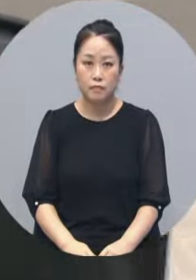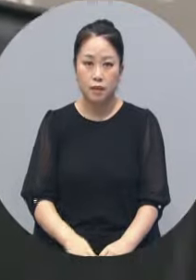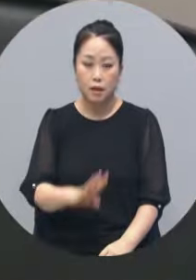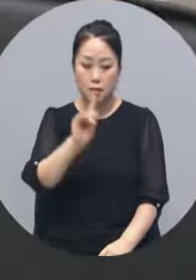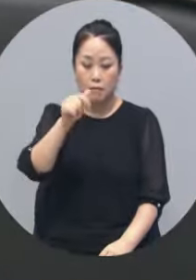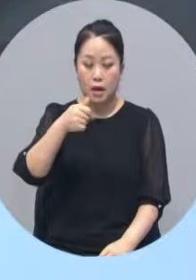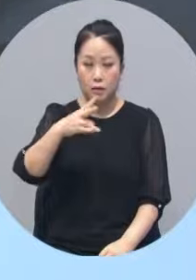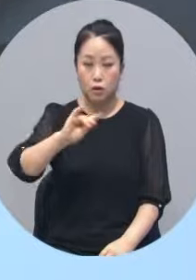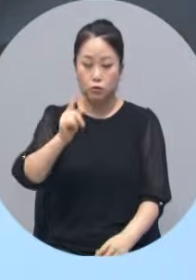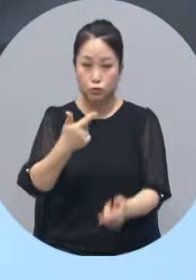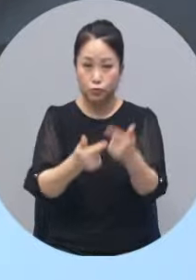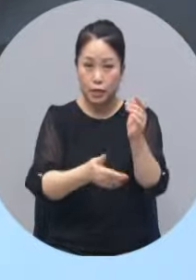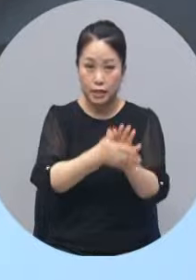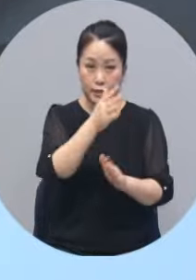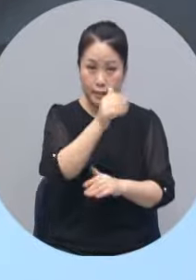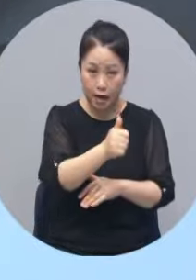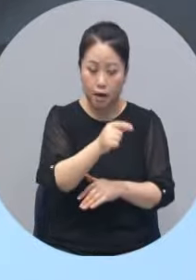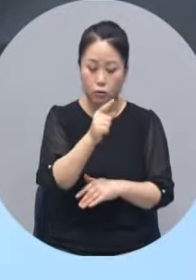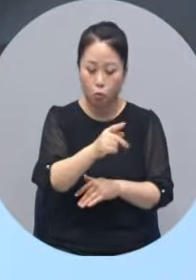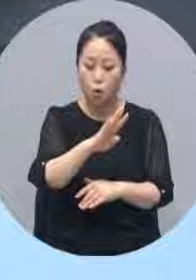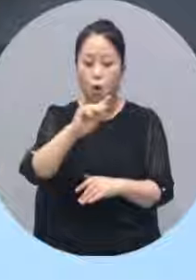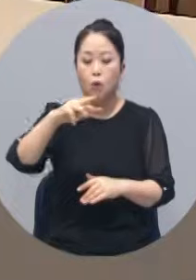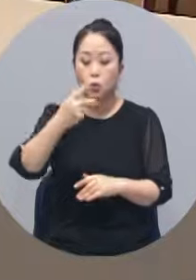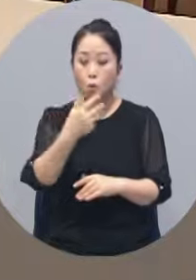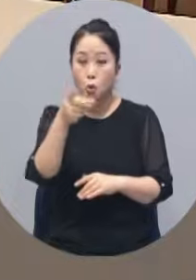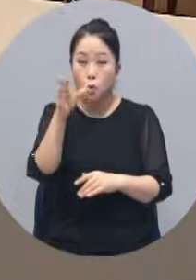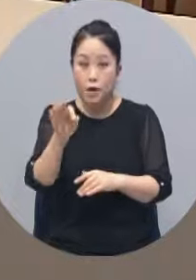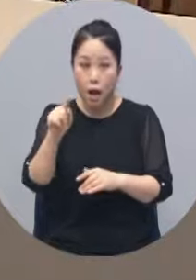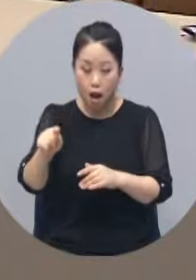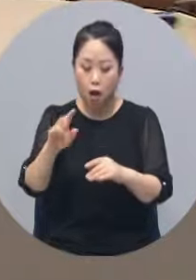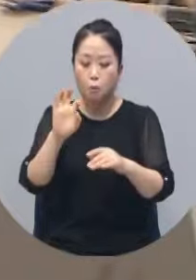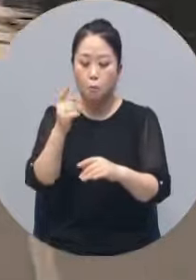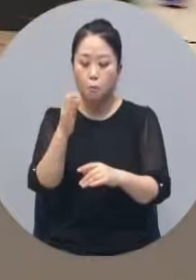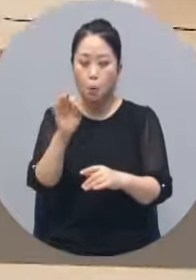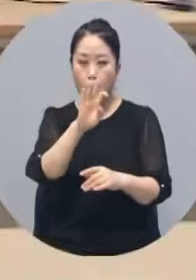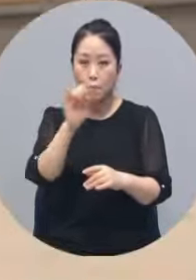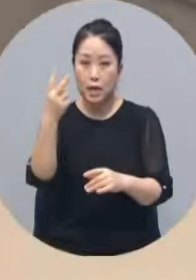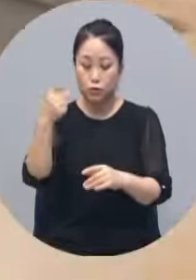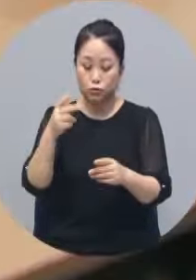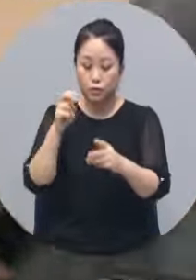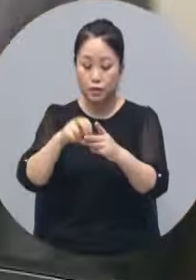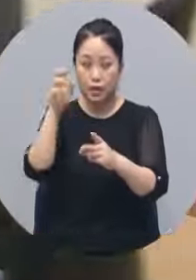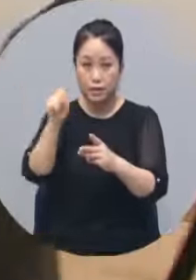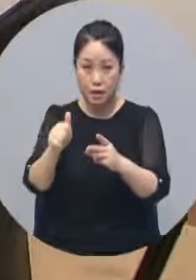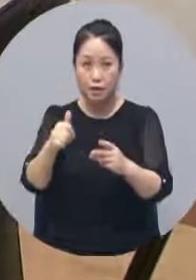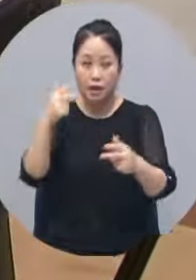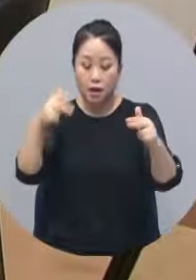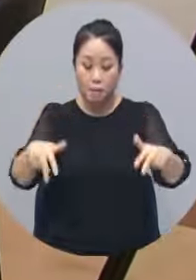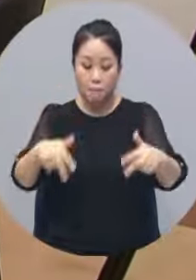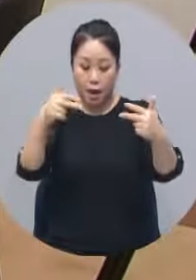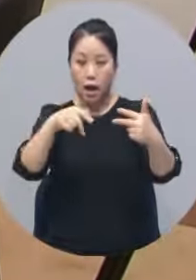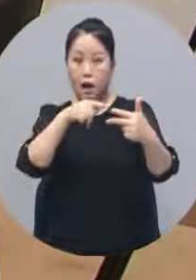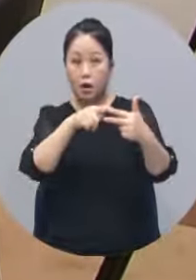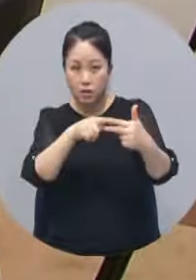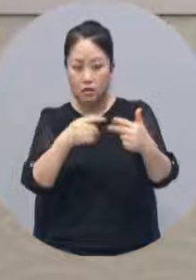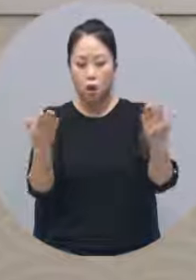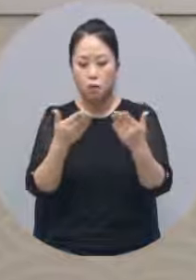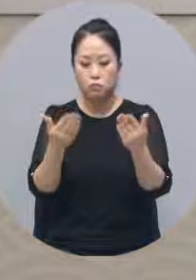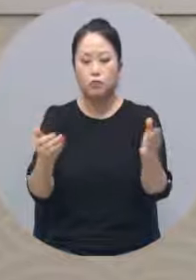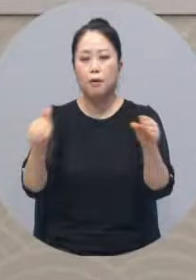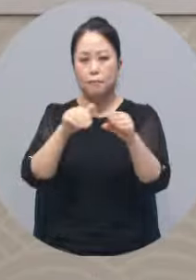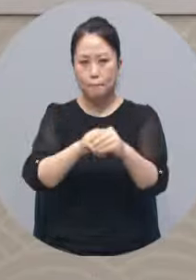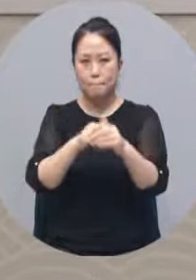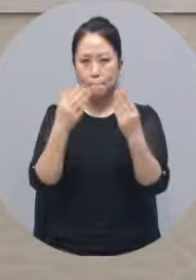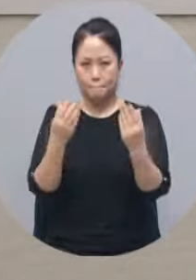박경준 부산시장과 로랑 르봉 퐁피도 센터장이 화상으로 만나 퐁피도 부산 분관 유치를 위한 업무 협약을